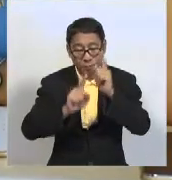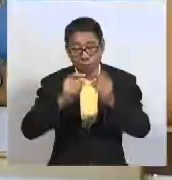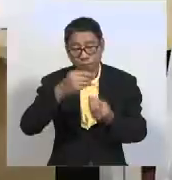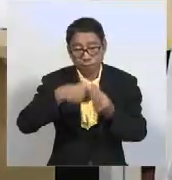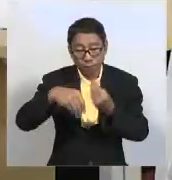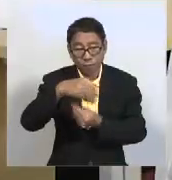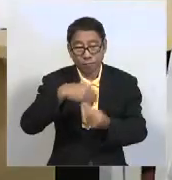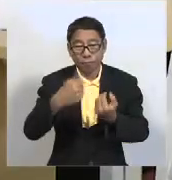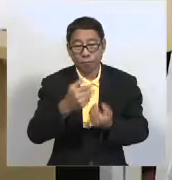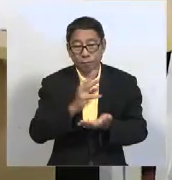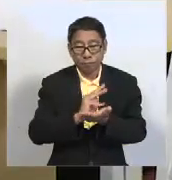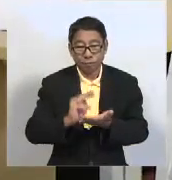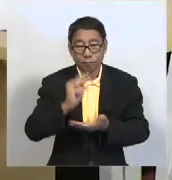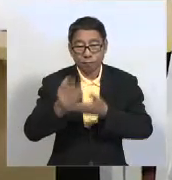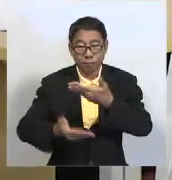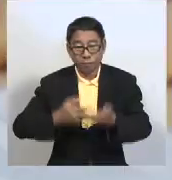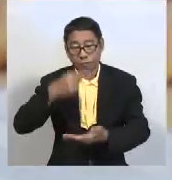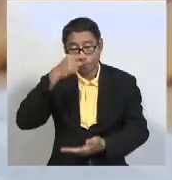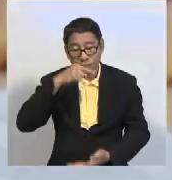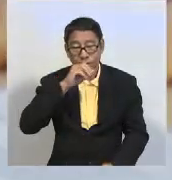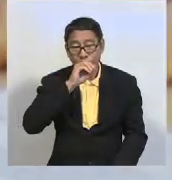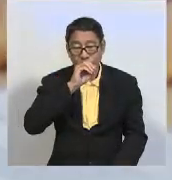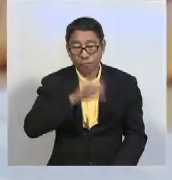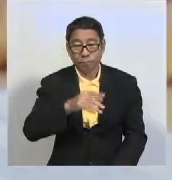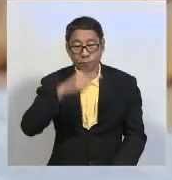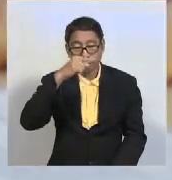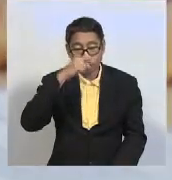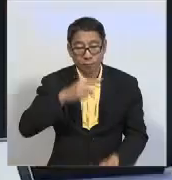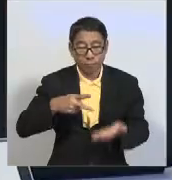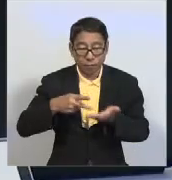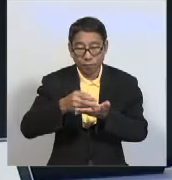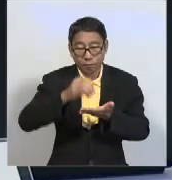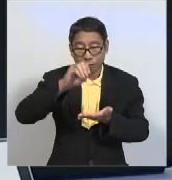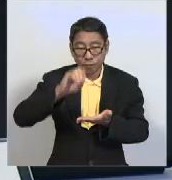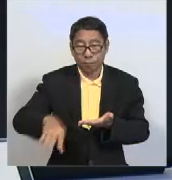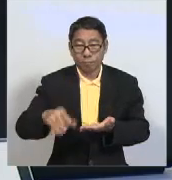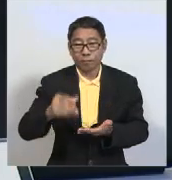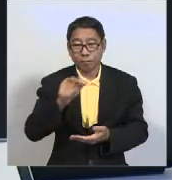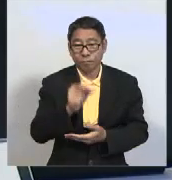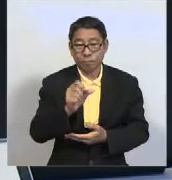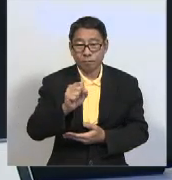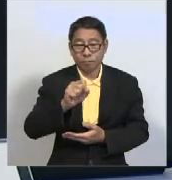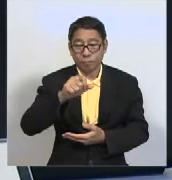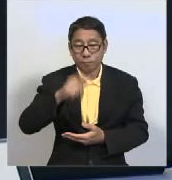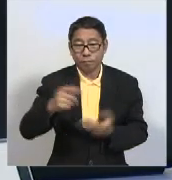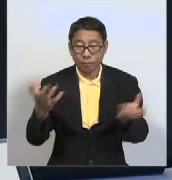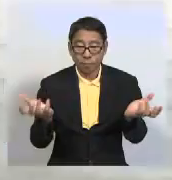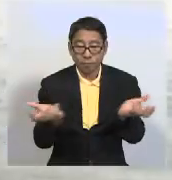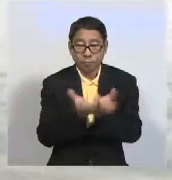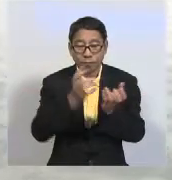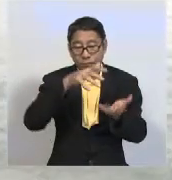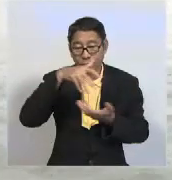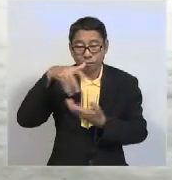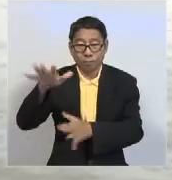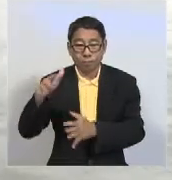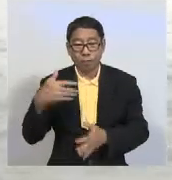และธุรกิจมหาวิทยาลัยหอการค้าไทยมองว่าการที่ไทยถูกตัดสิทธิ์ GSP จะไม่กระทบต่อยอดรวมการส่งออกมาก